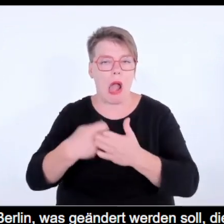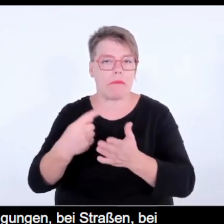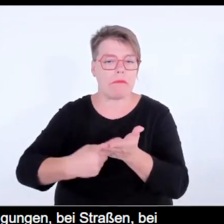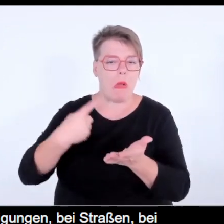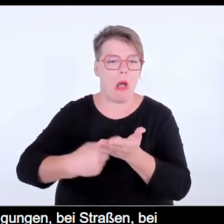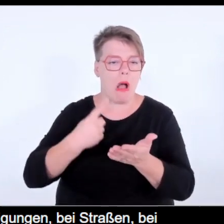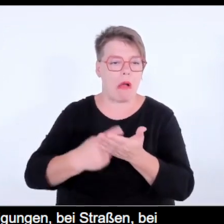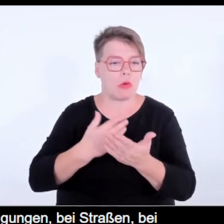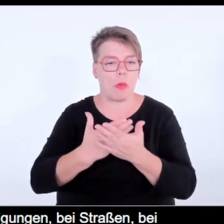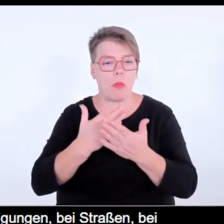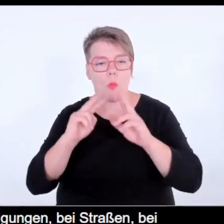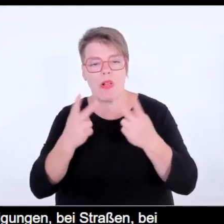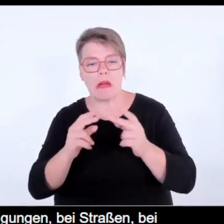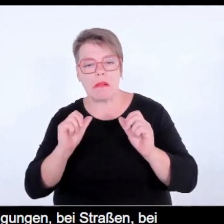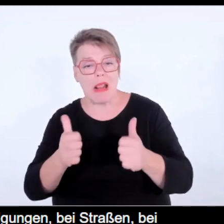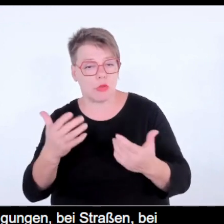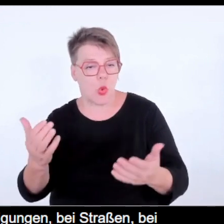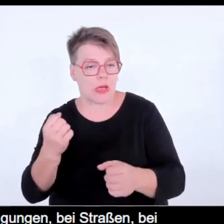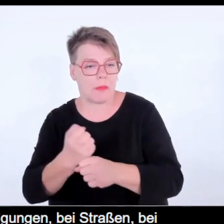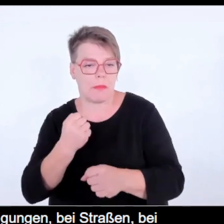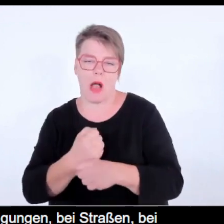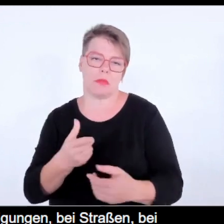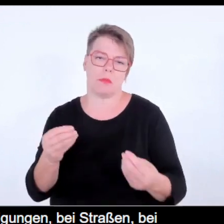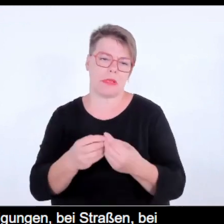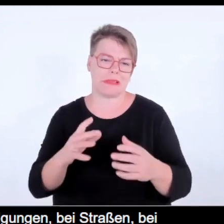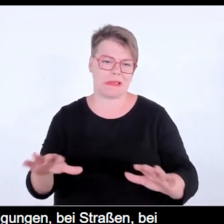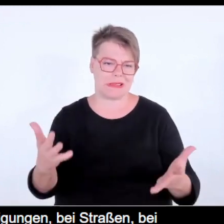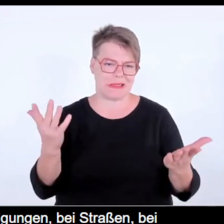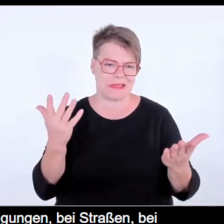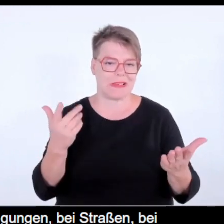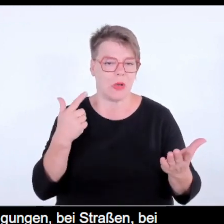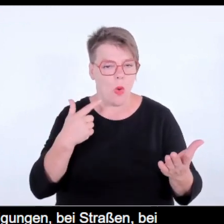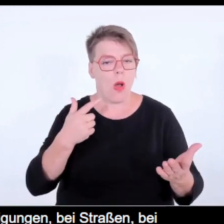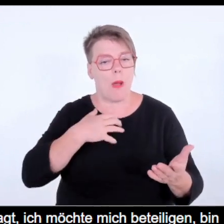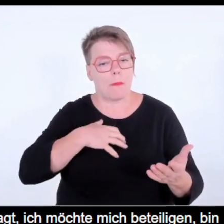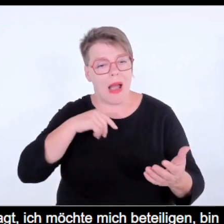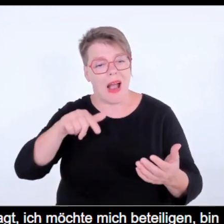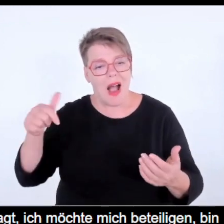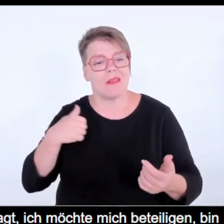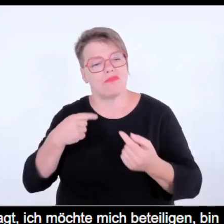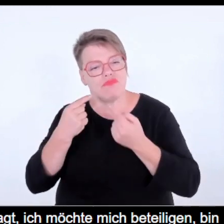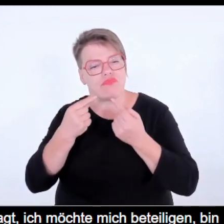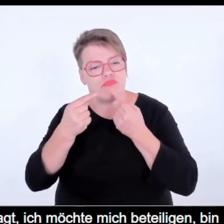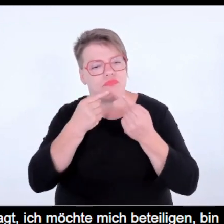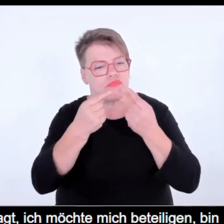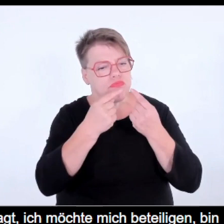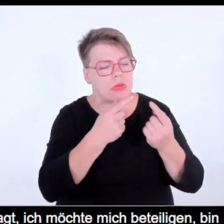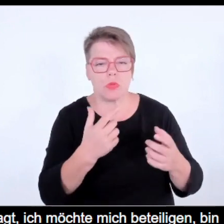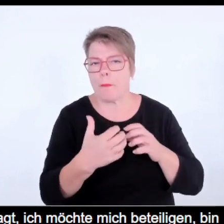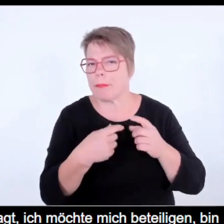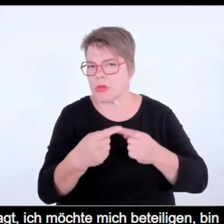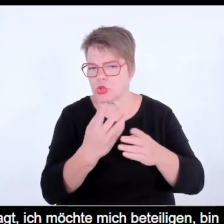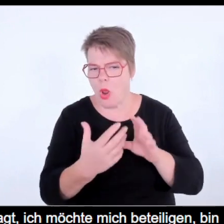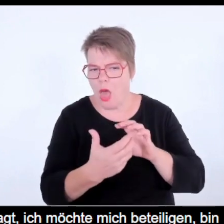motiviertes. Und natürlich mit der Tatsache, Verwaltungsvorschriften zu reduzieren und, das ist wichtig, keine neuen